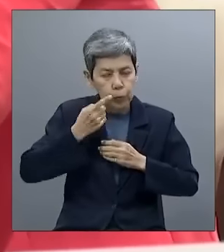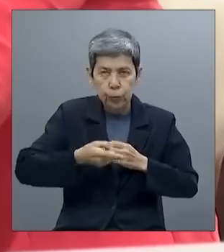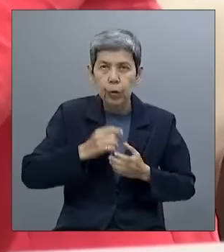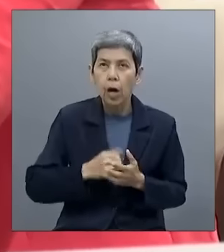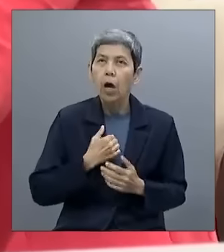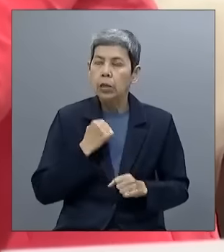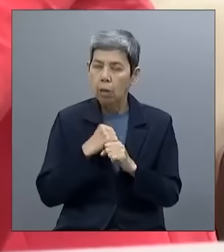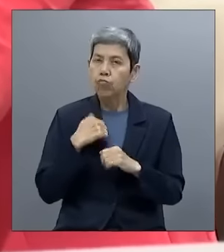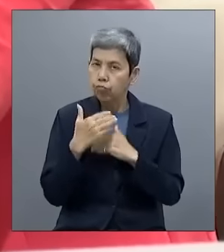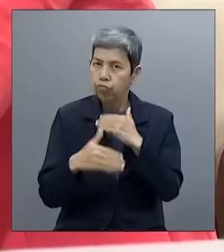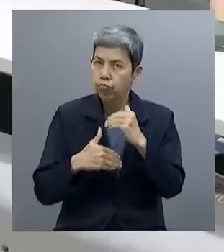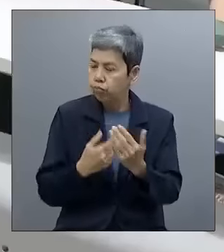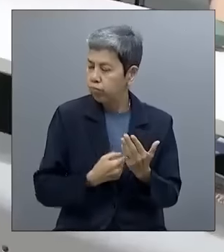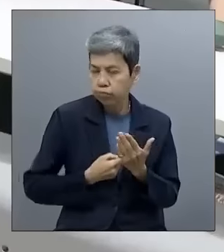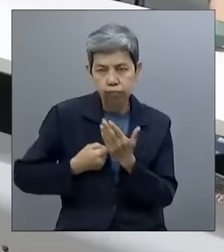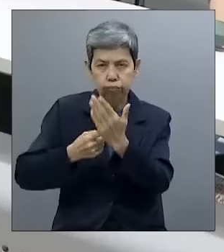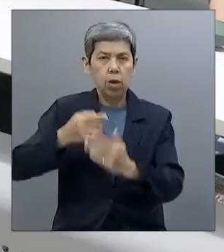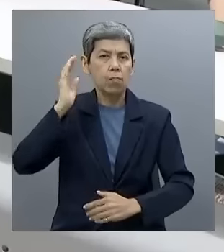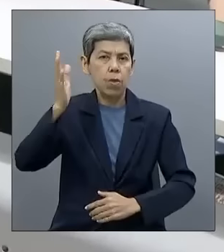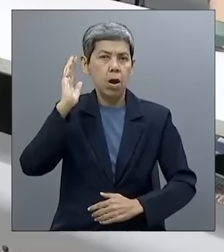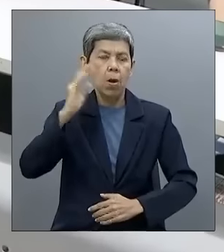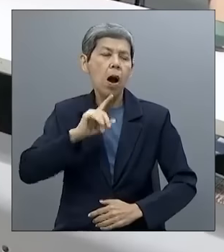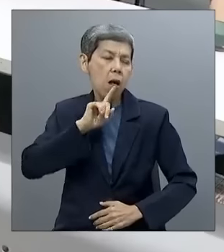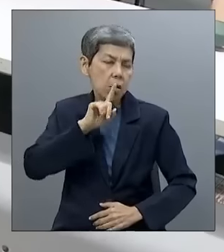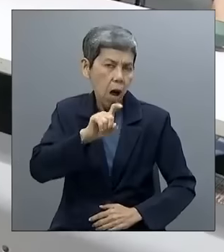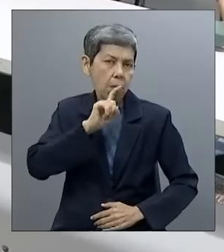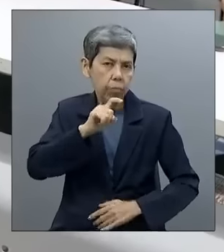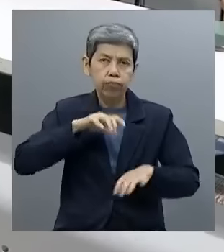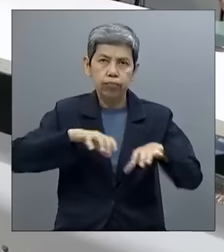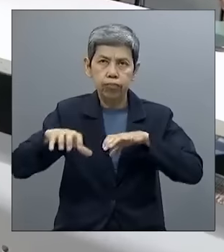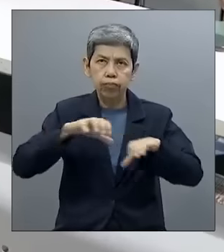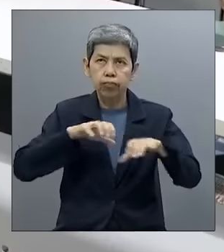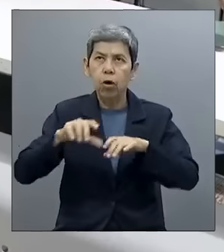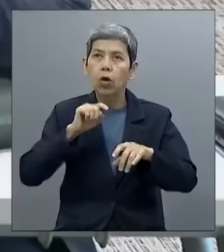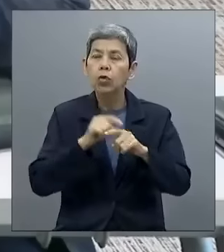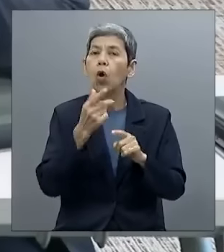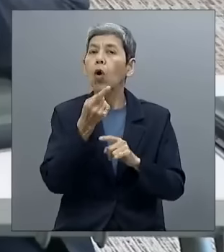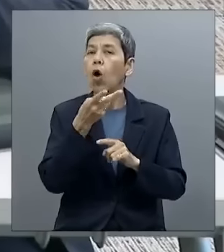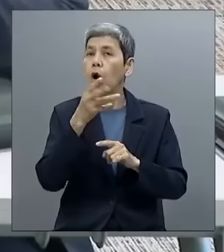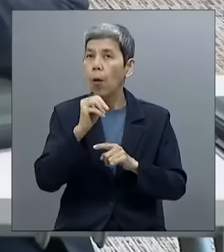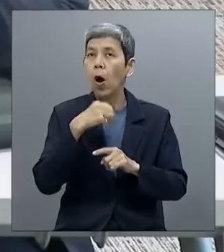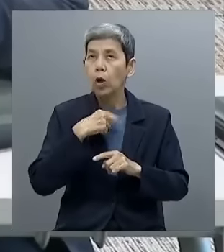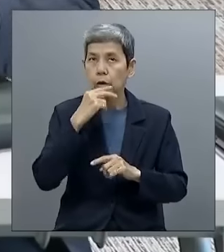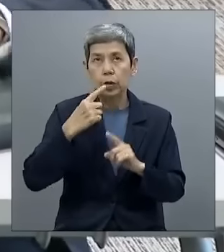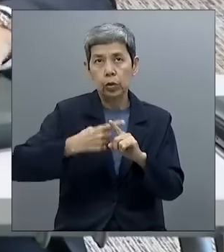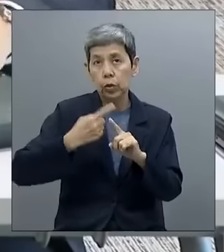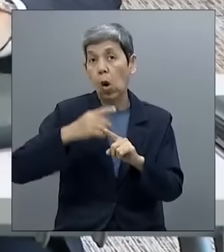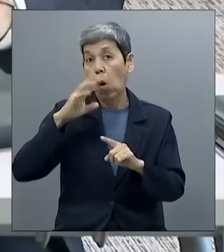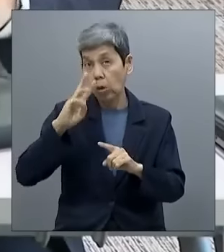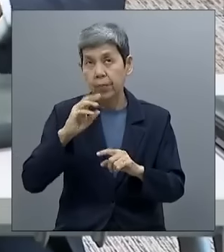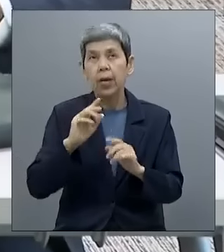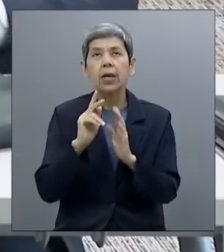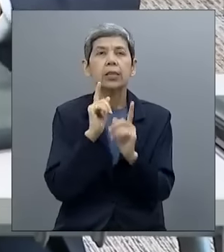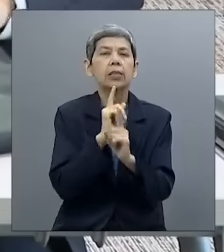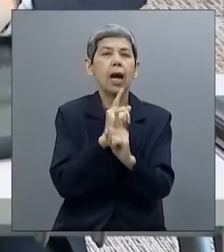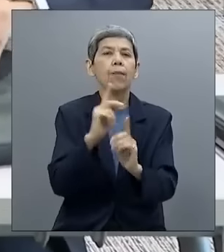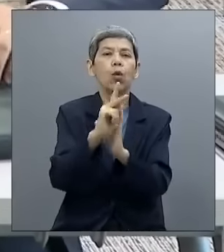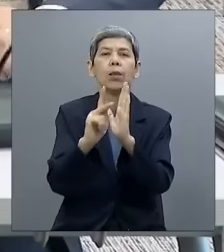ขอเดินหน้ายื่นยติอภิปรายซักถามการบริหารราชการของครม.ในรอบ6เดือนตามรัฐธรรมนูญมาต